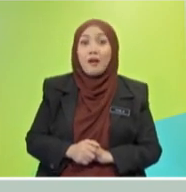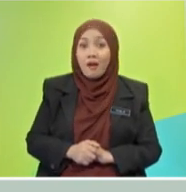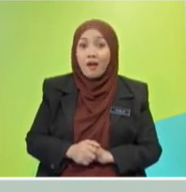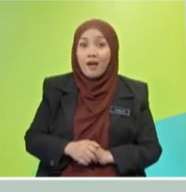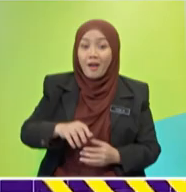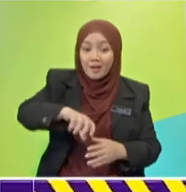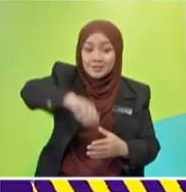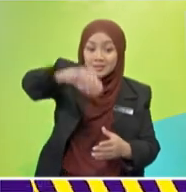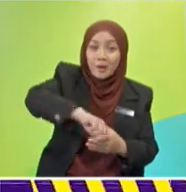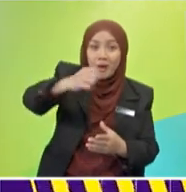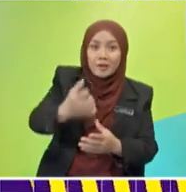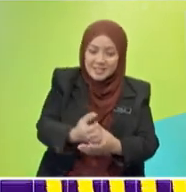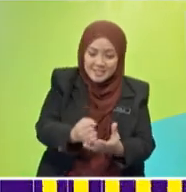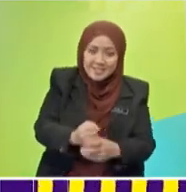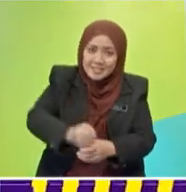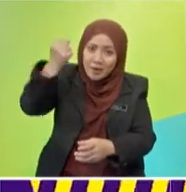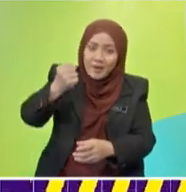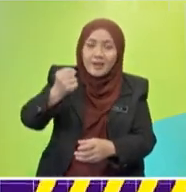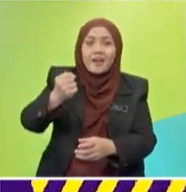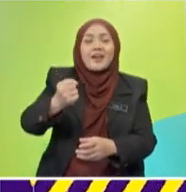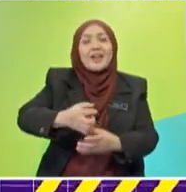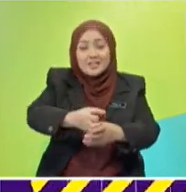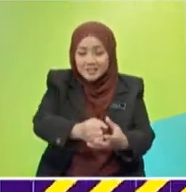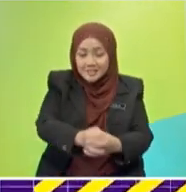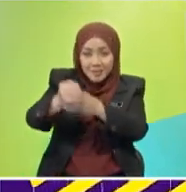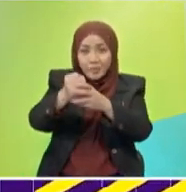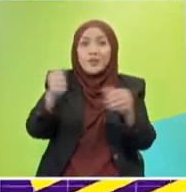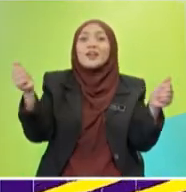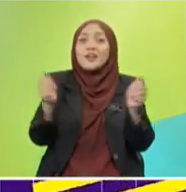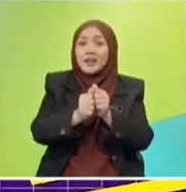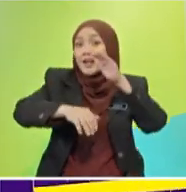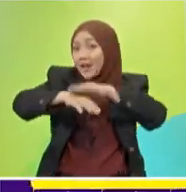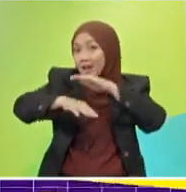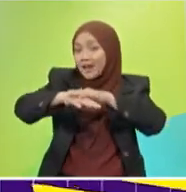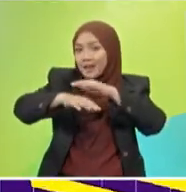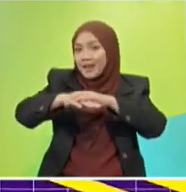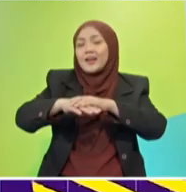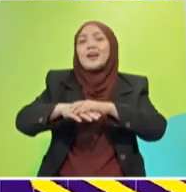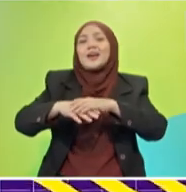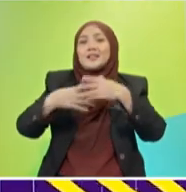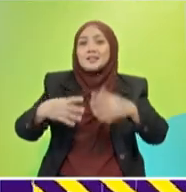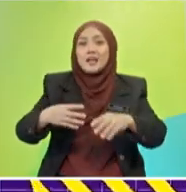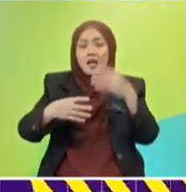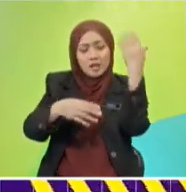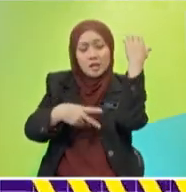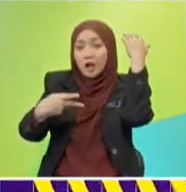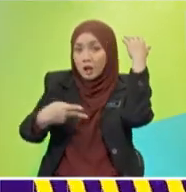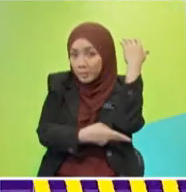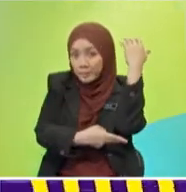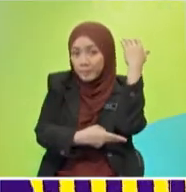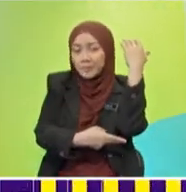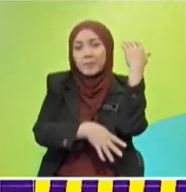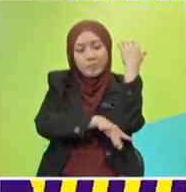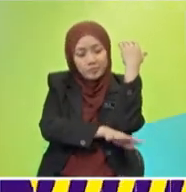yah pakcoy sama kita cabut dengan tangan lepas tuh potong ini contoh penuaian